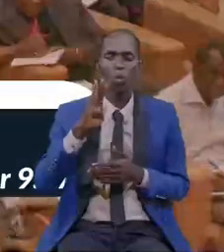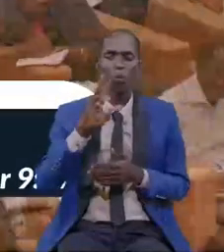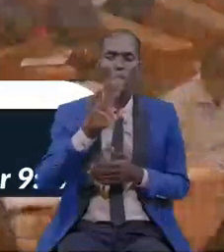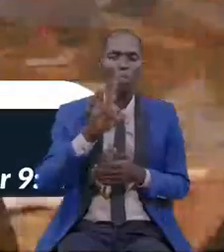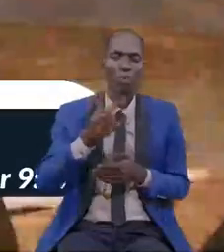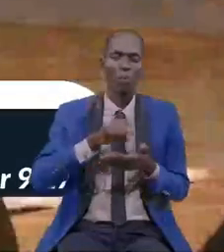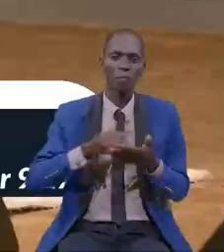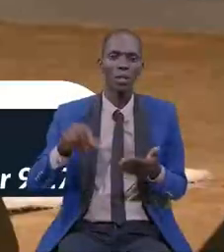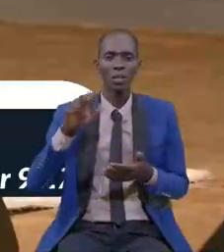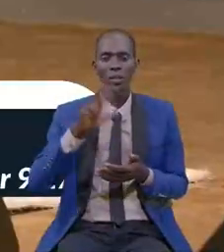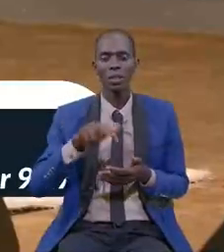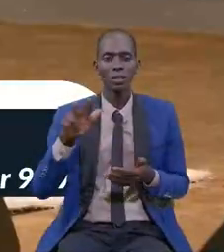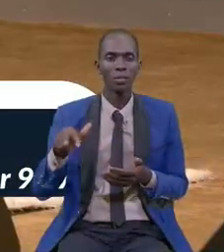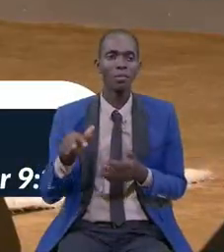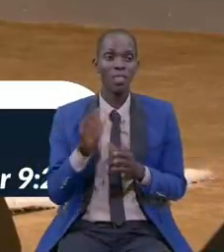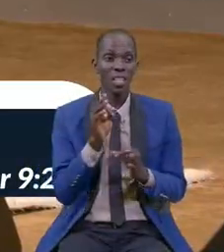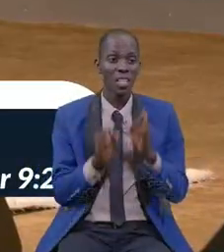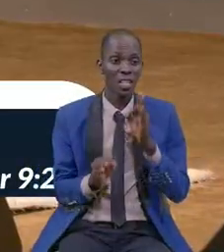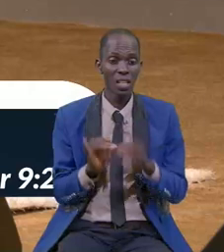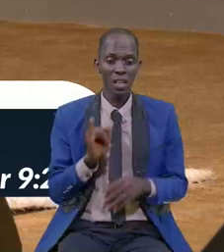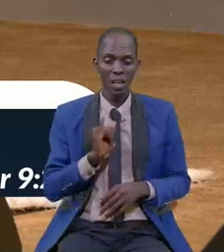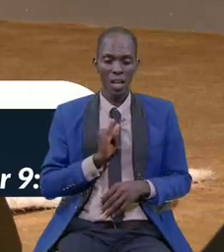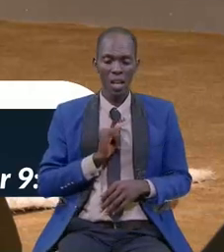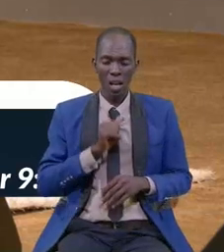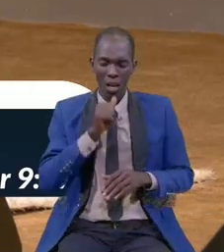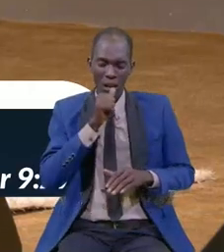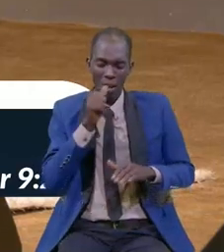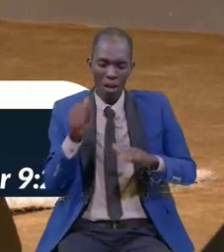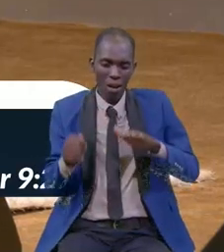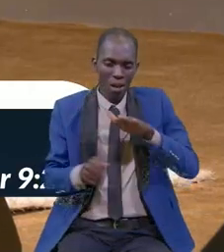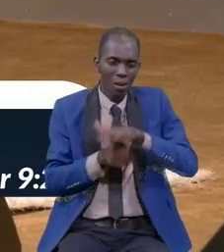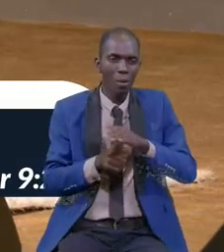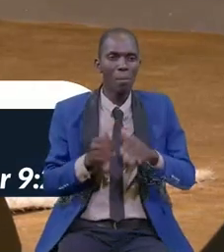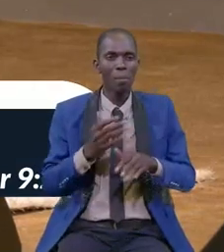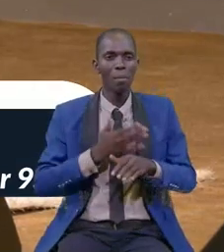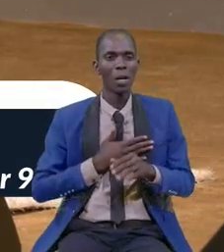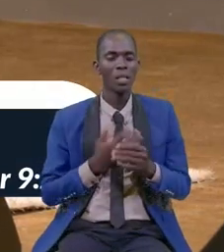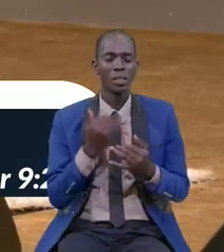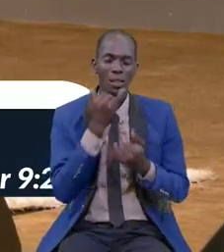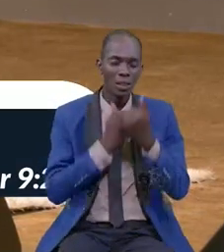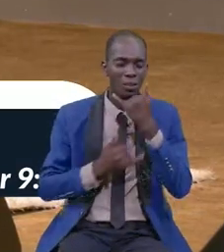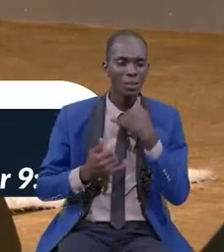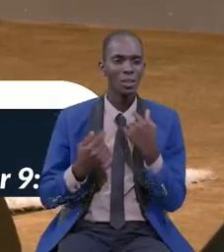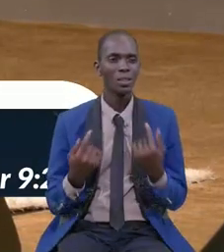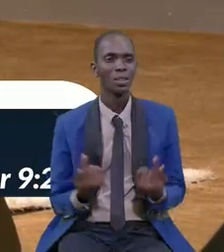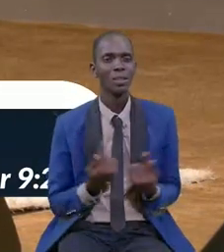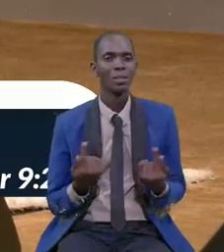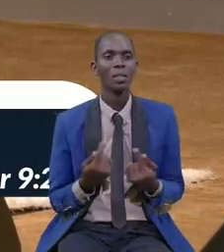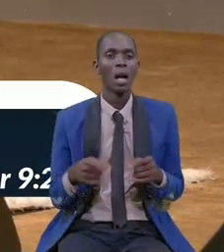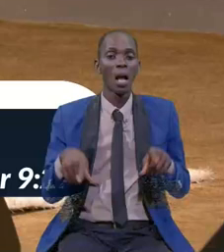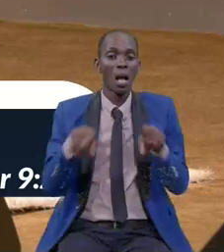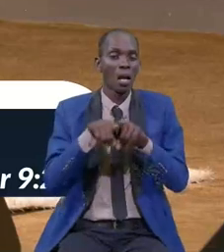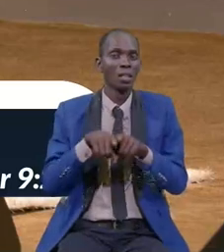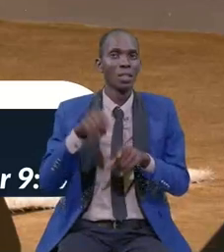33 Jobe 31 33 31 33 si comme des